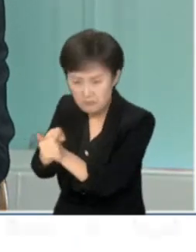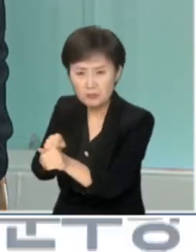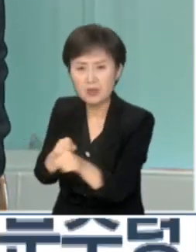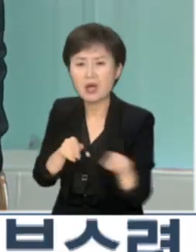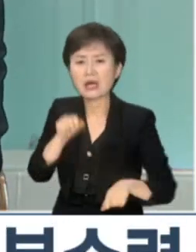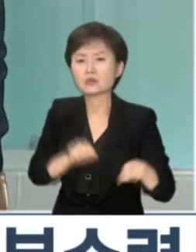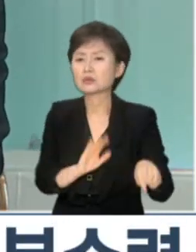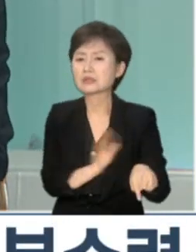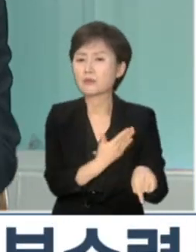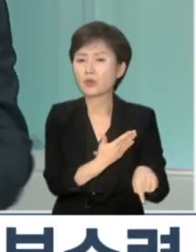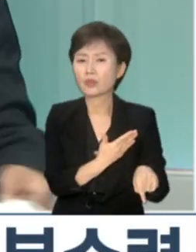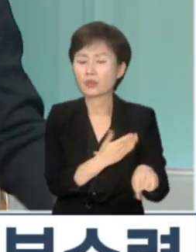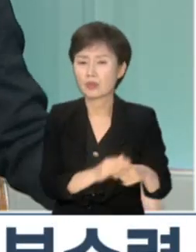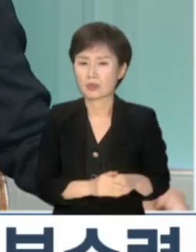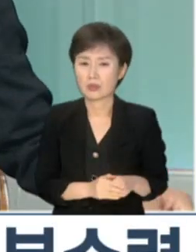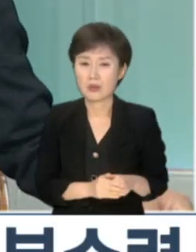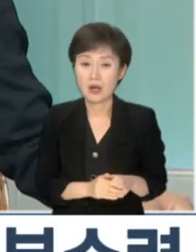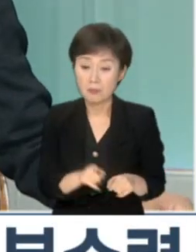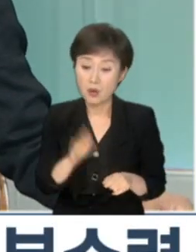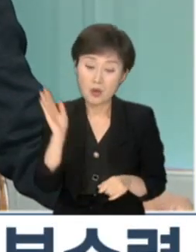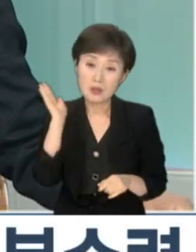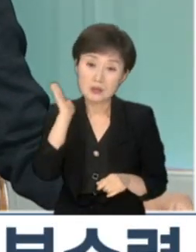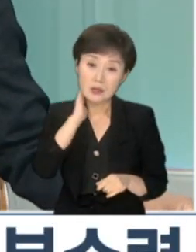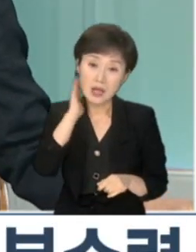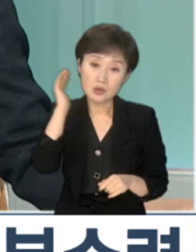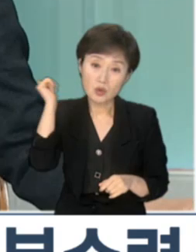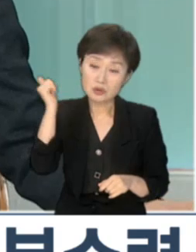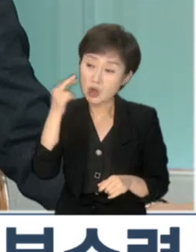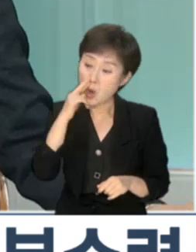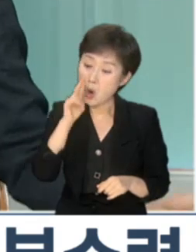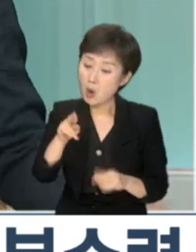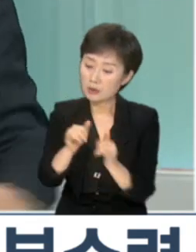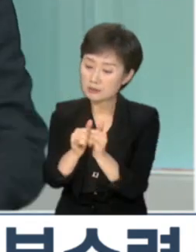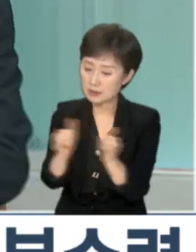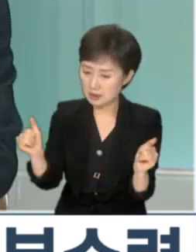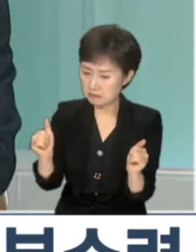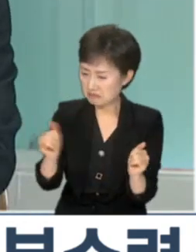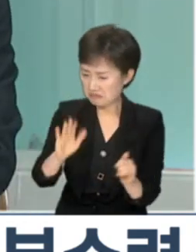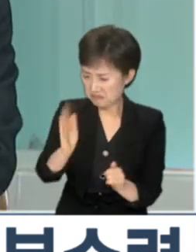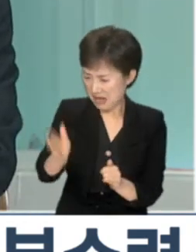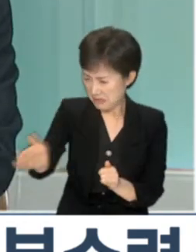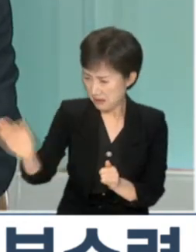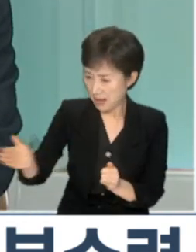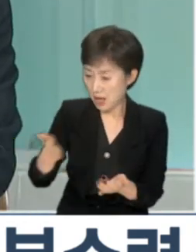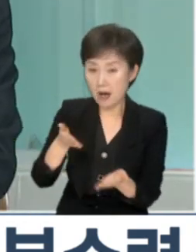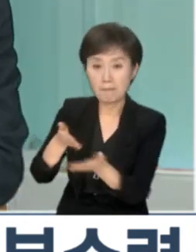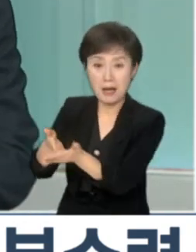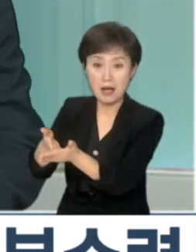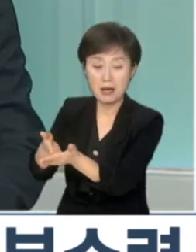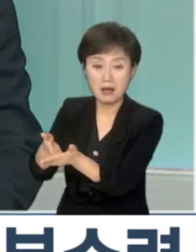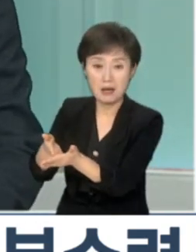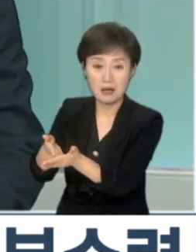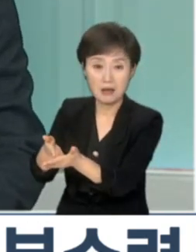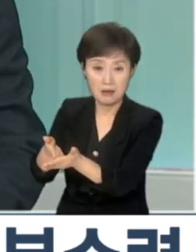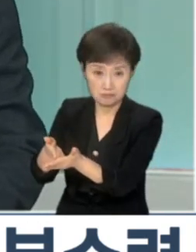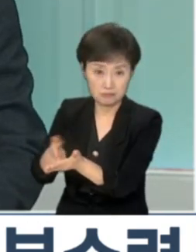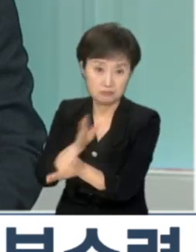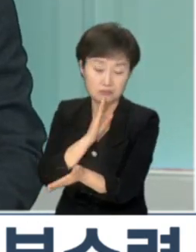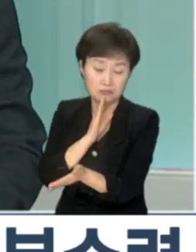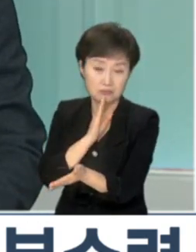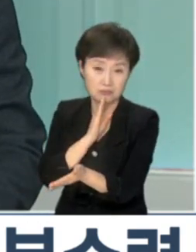게 그 대통령 측근들의 어떤 흠집 출마 이야기인데 사실은 그 윤핵관 하면서 언론에서도